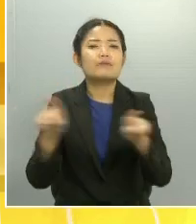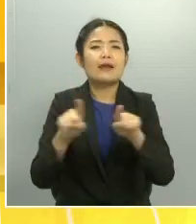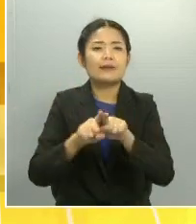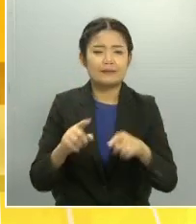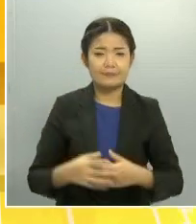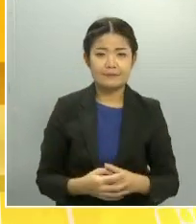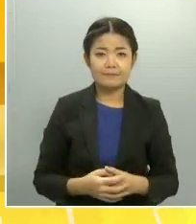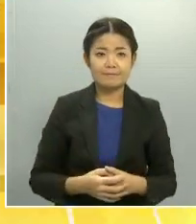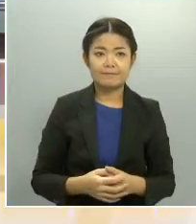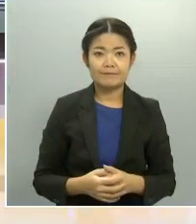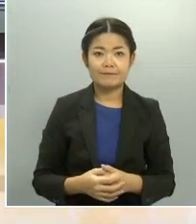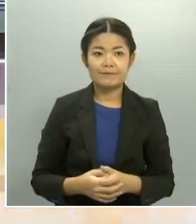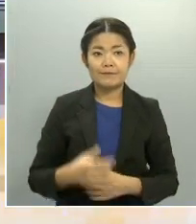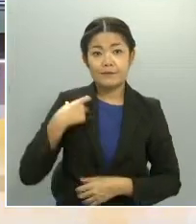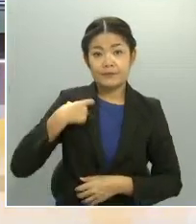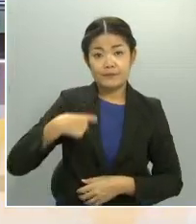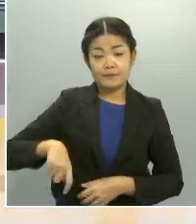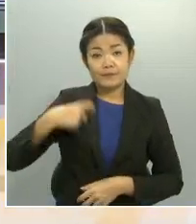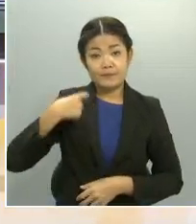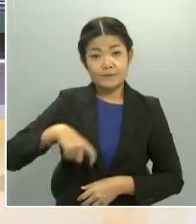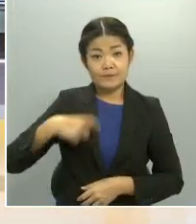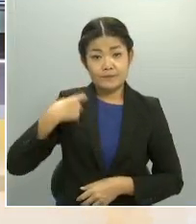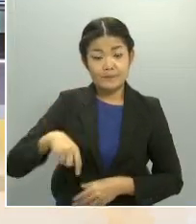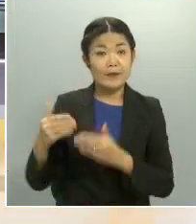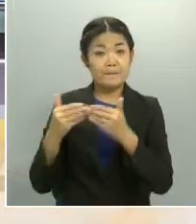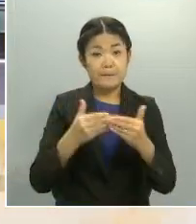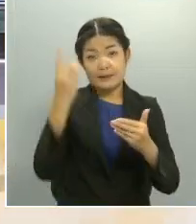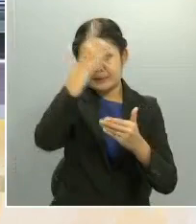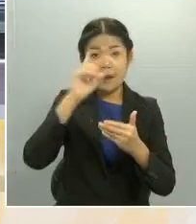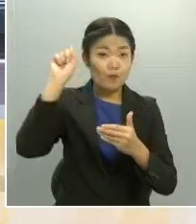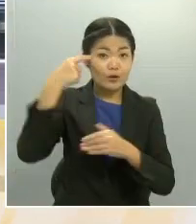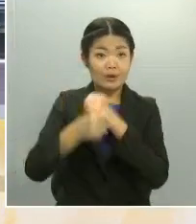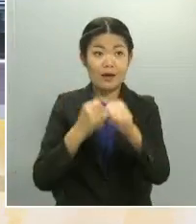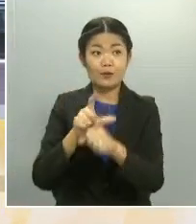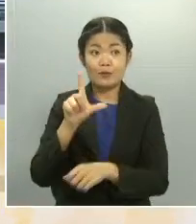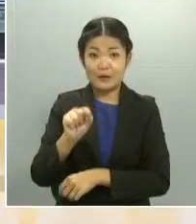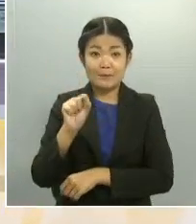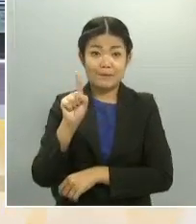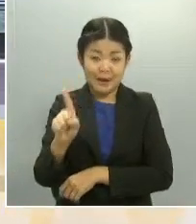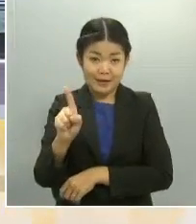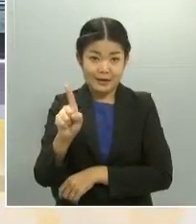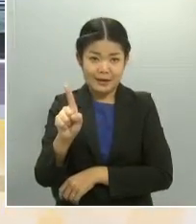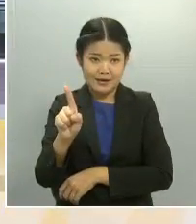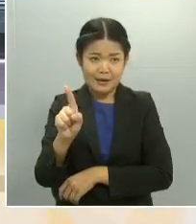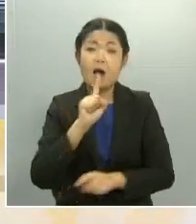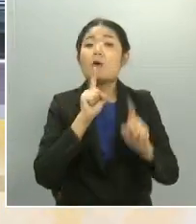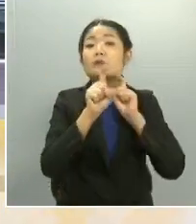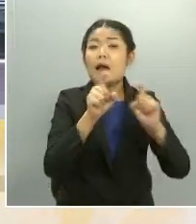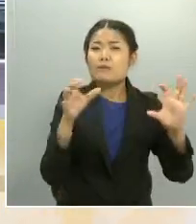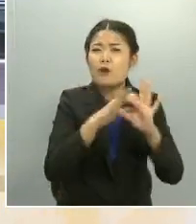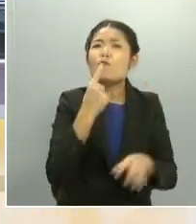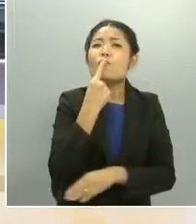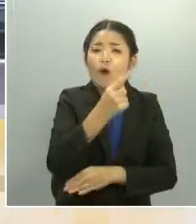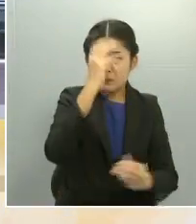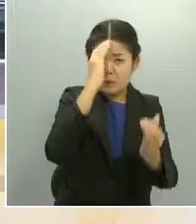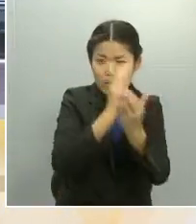ประเด็นที่ทนายสิทธาเบี้ยบังเกิดพานักแสดงสาววัย 21ปีไปติดตามความคืบหน้าหลังจากไปแจ้งความ